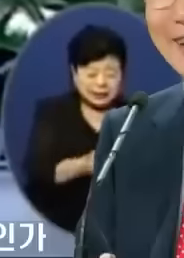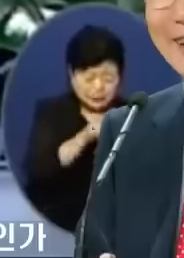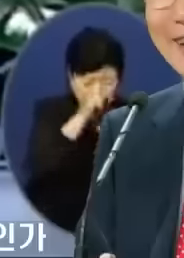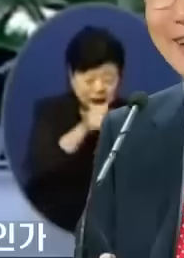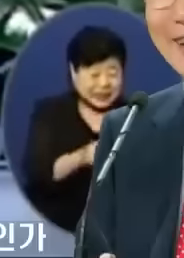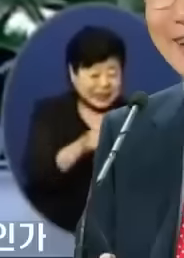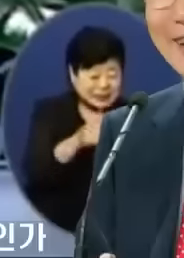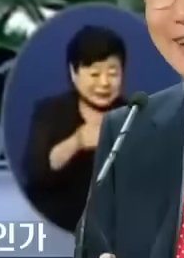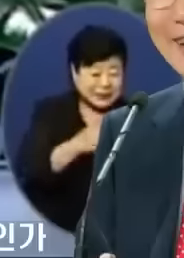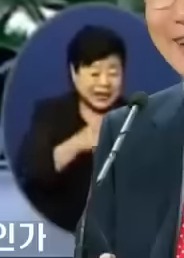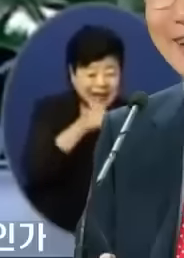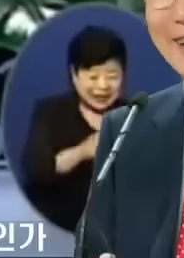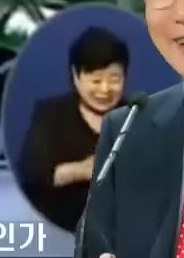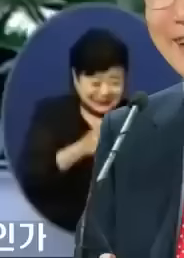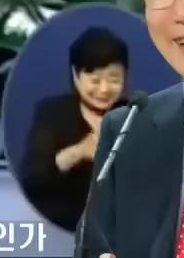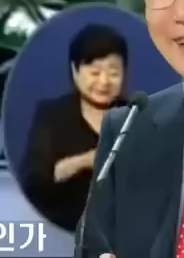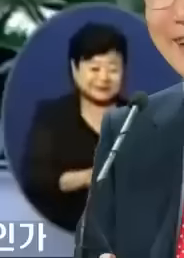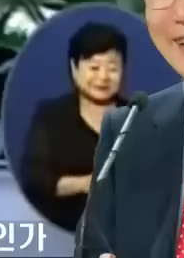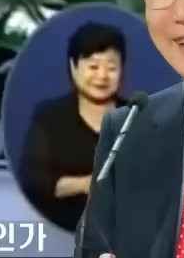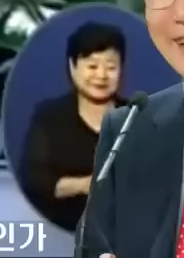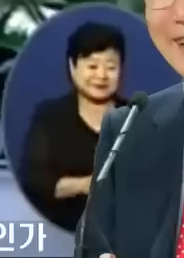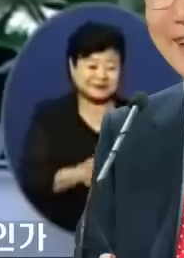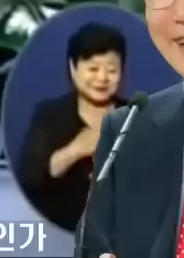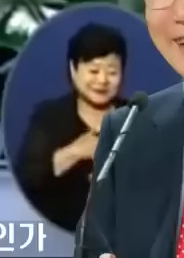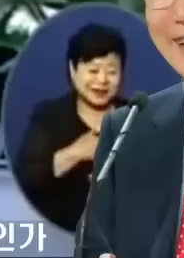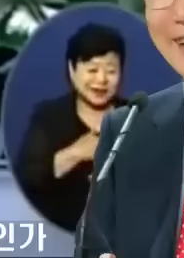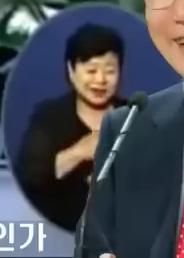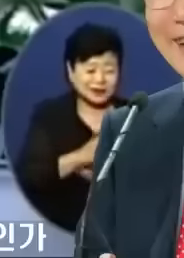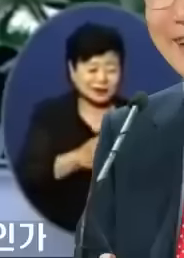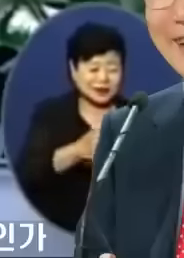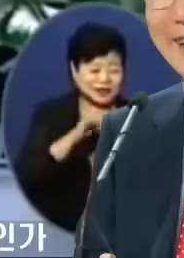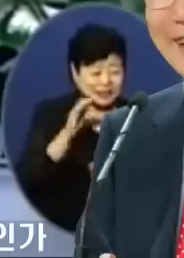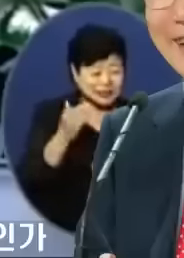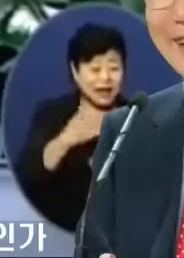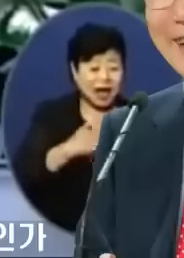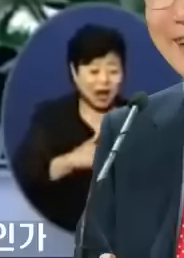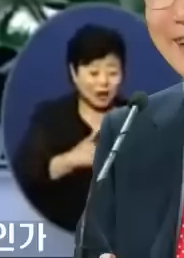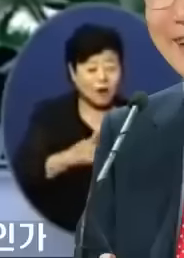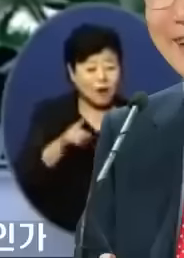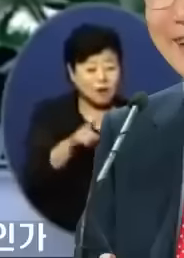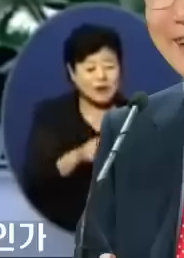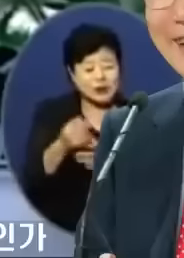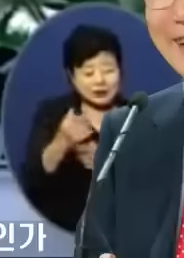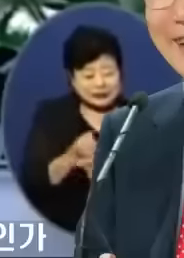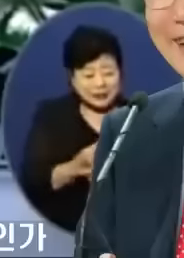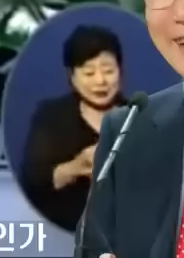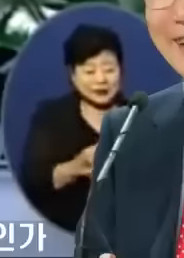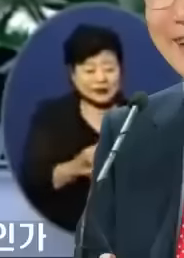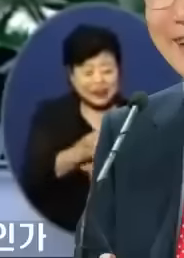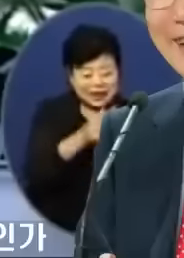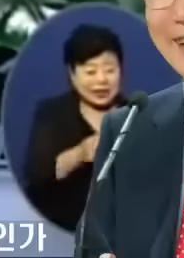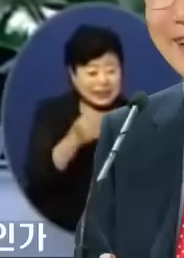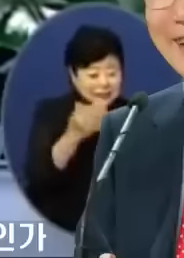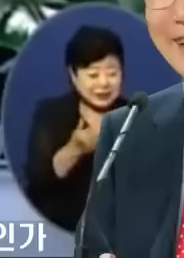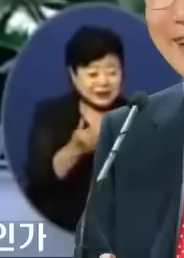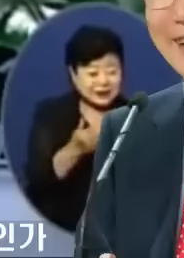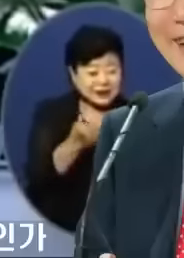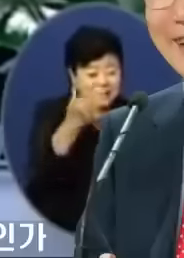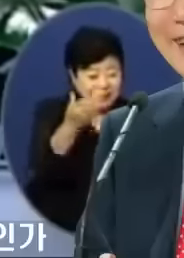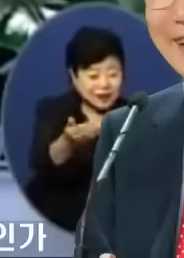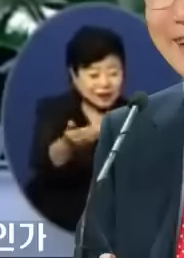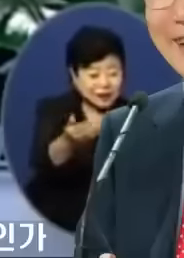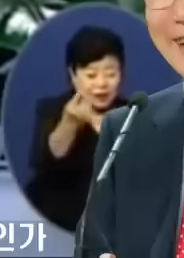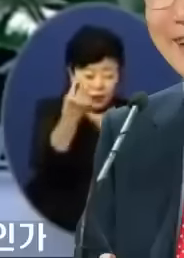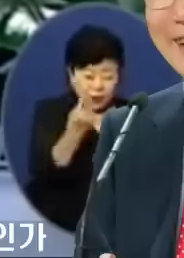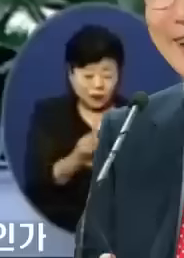좋은 하나님, 나의 하나님이 나의 주가 되신 것을 알고 믿고 의지하면 하나님이